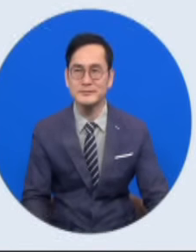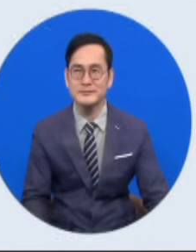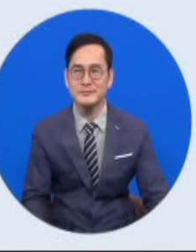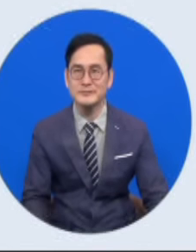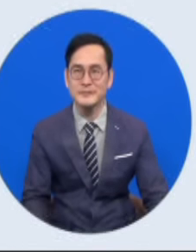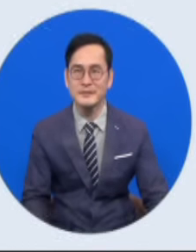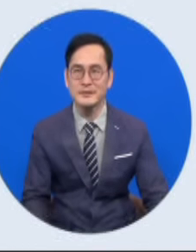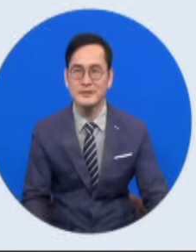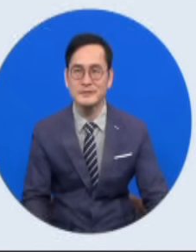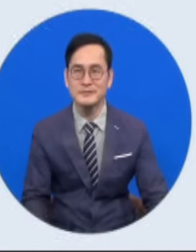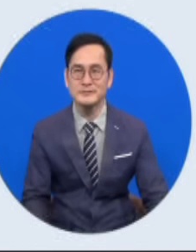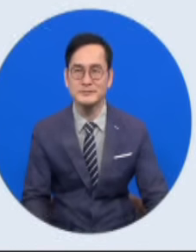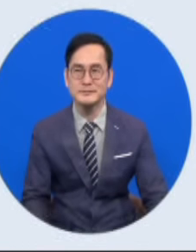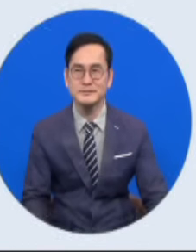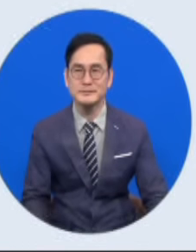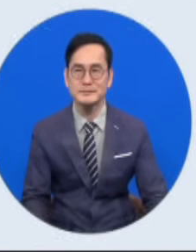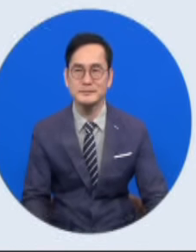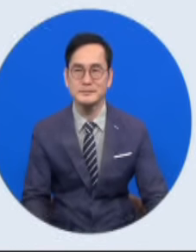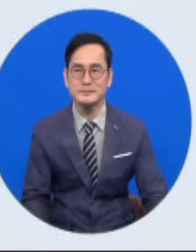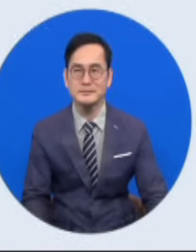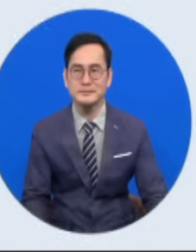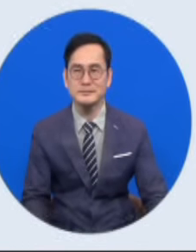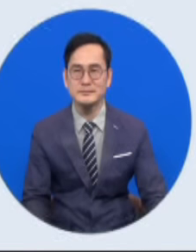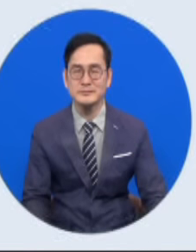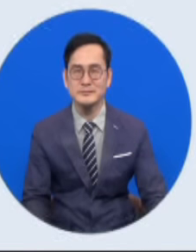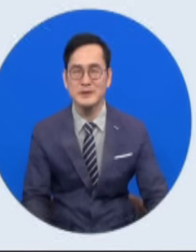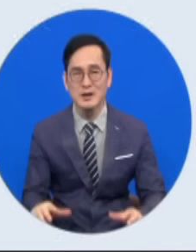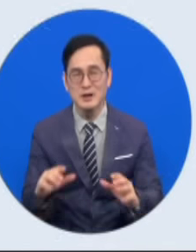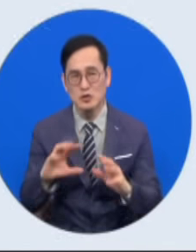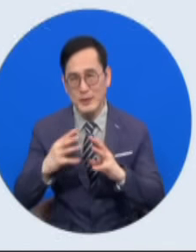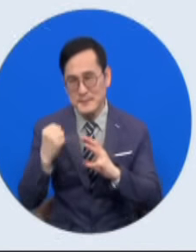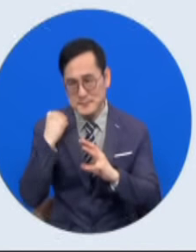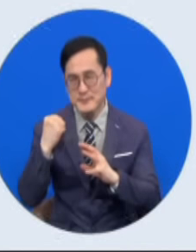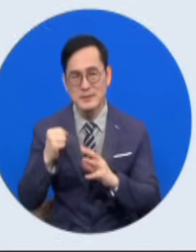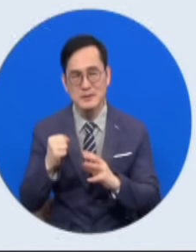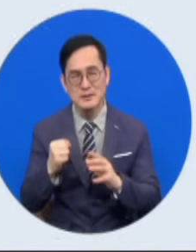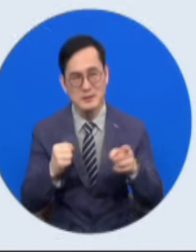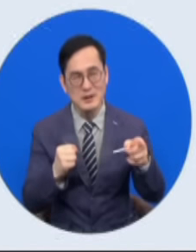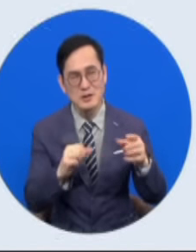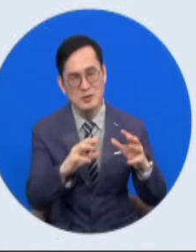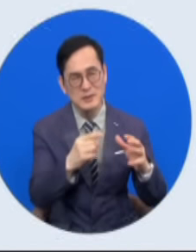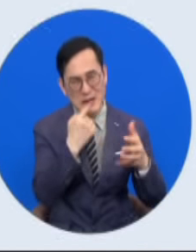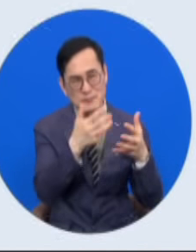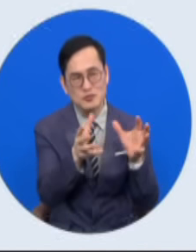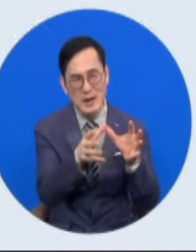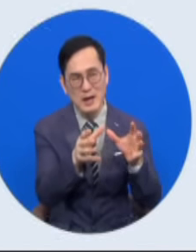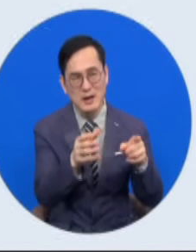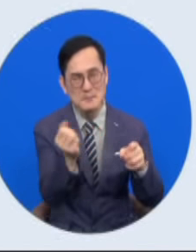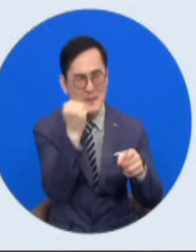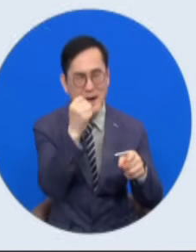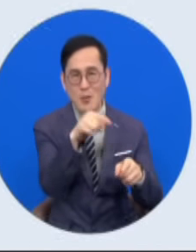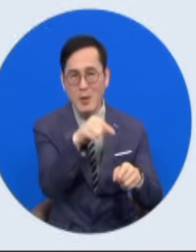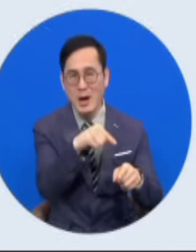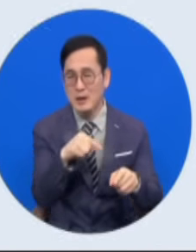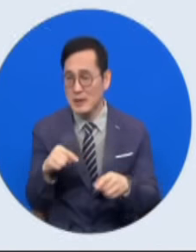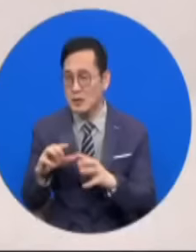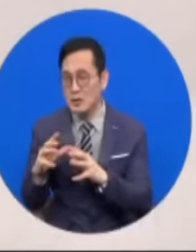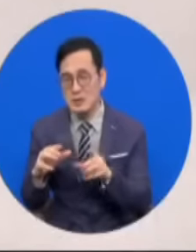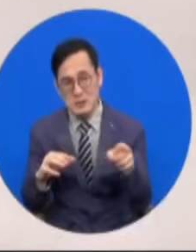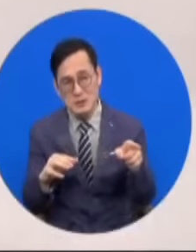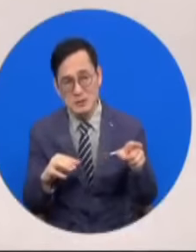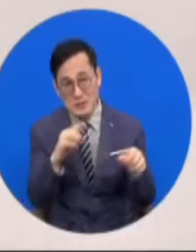했습니다 김광산 변호사님 9월에서 11월 사이에 민주당에 대단한 위기가 올 것이다 이게 어떤 의미일까요 그서 이재명 대표에 대한